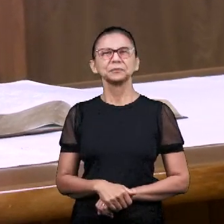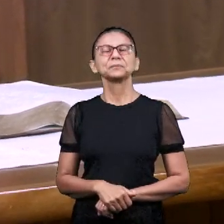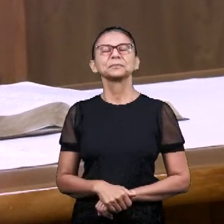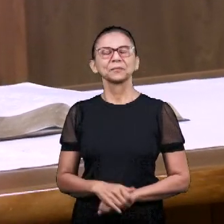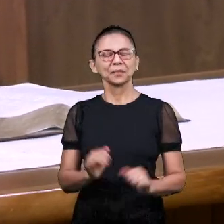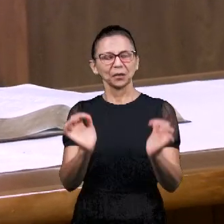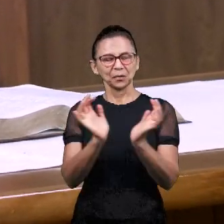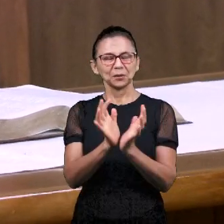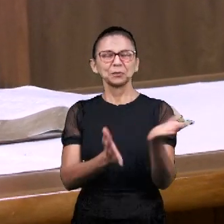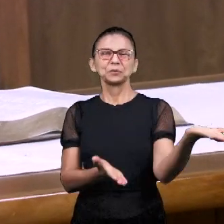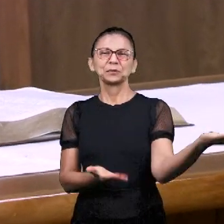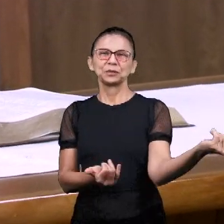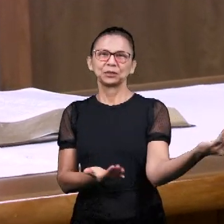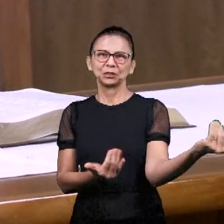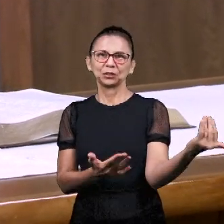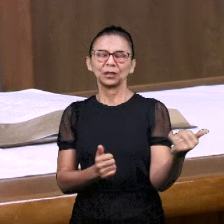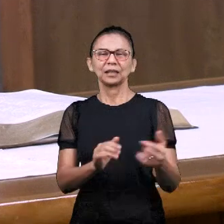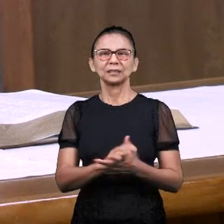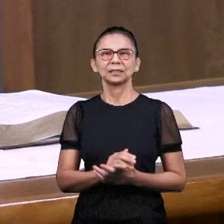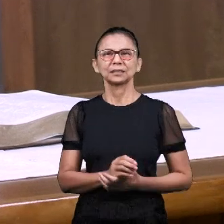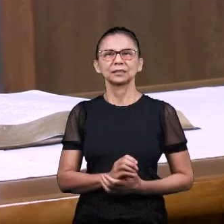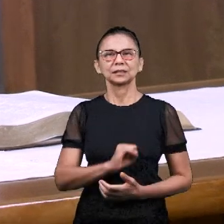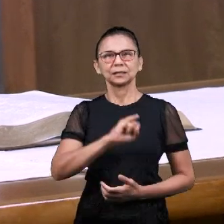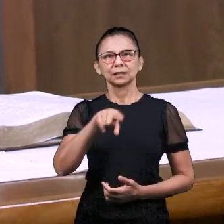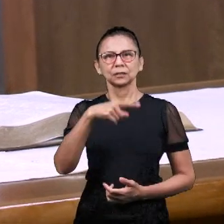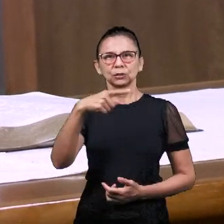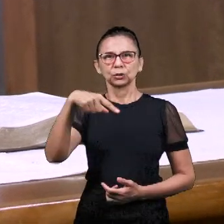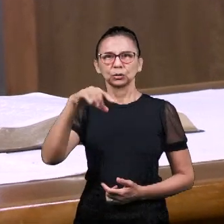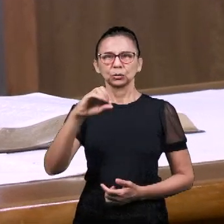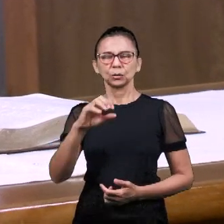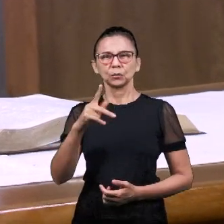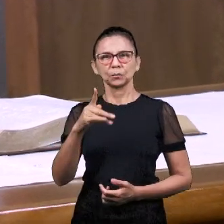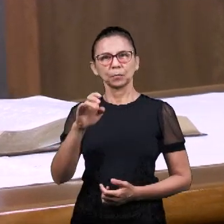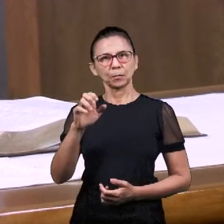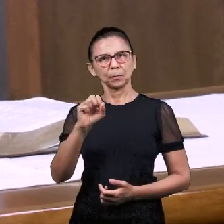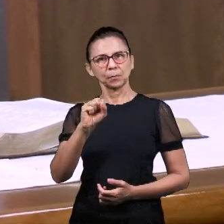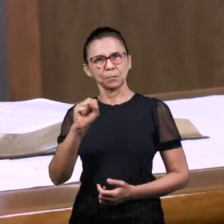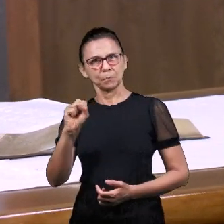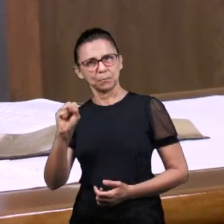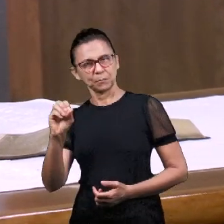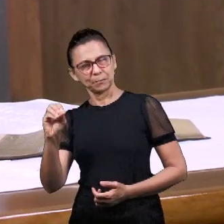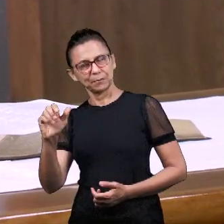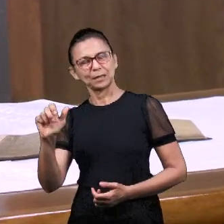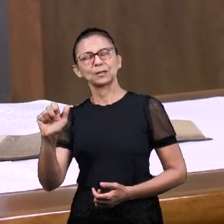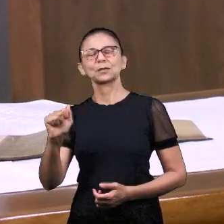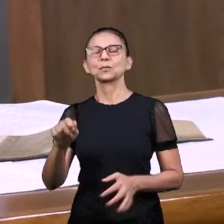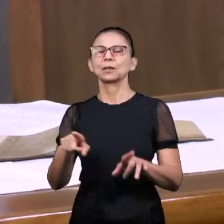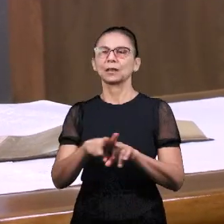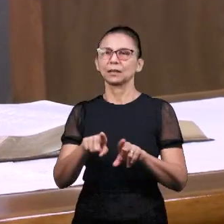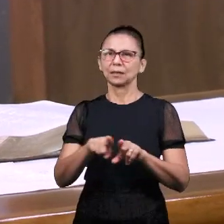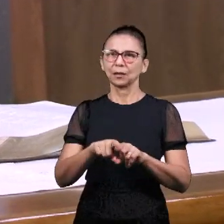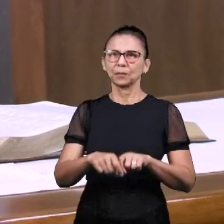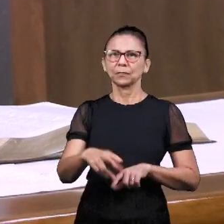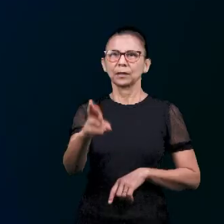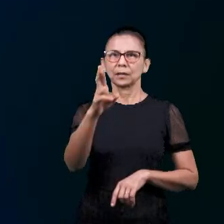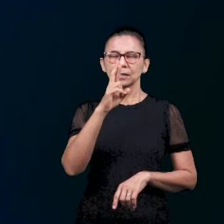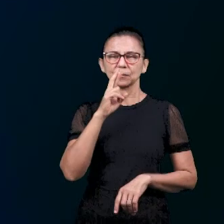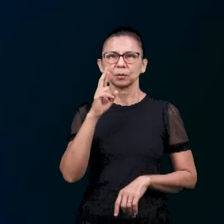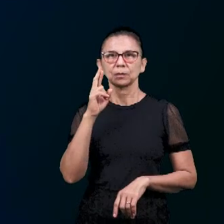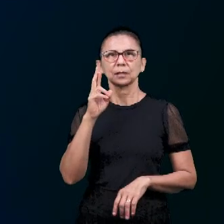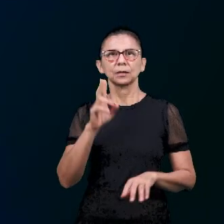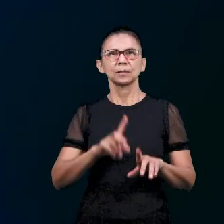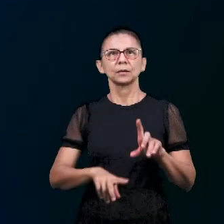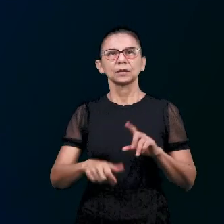Novaes, à Jean Pessoa. Il va porter la réponse à notre première question 1A. La paix du Seigneur, mes